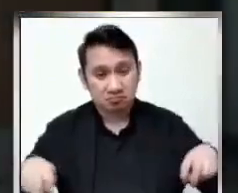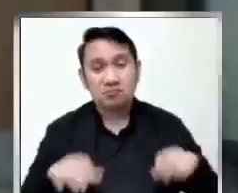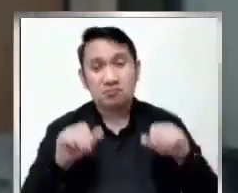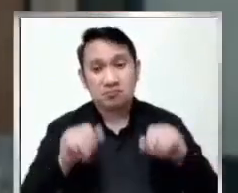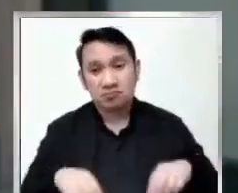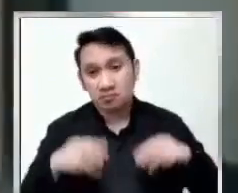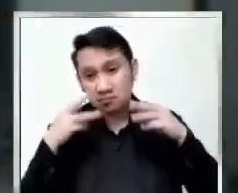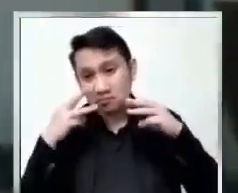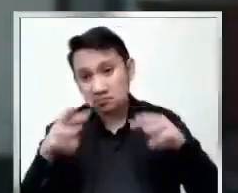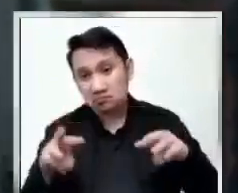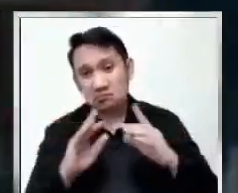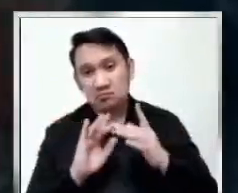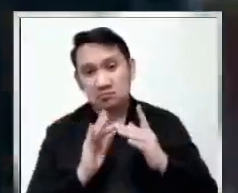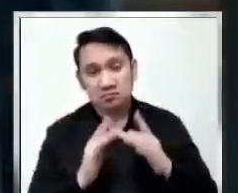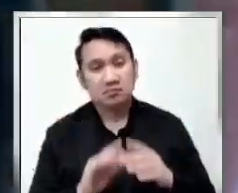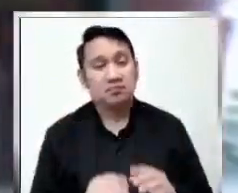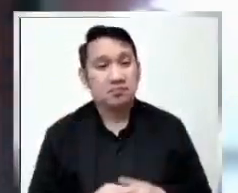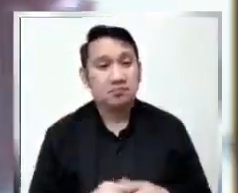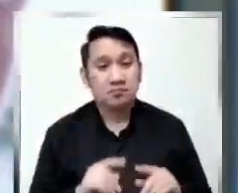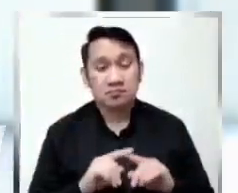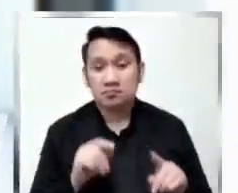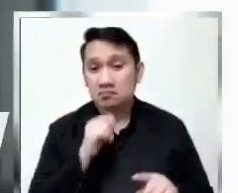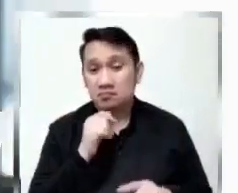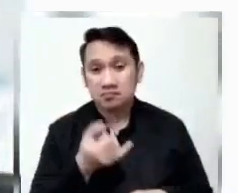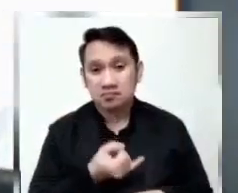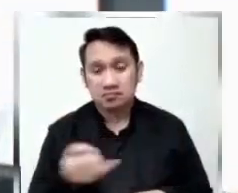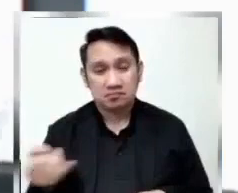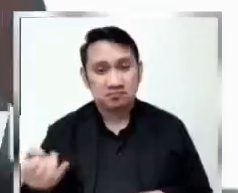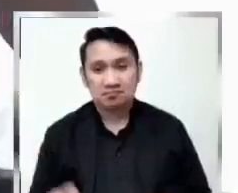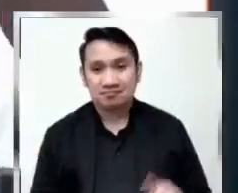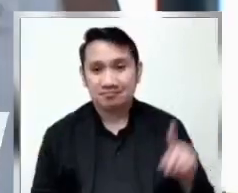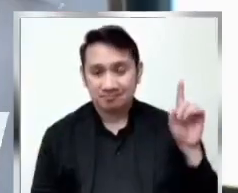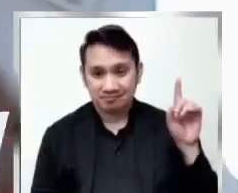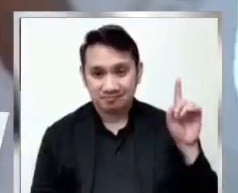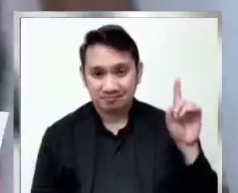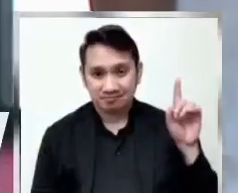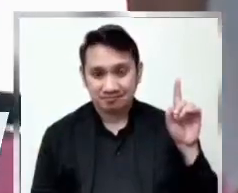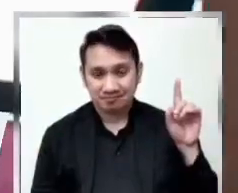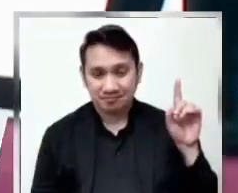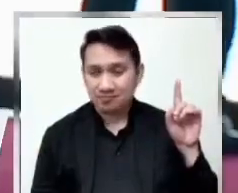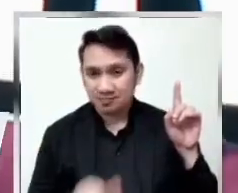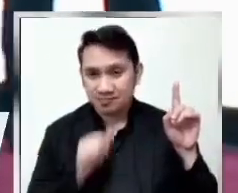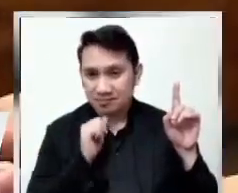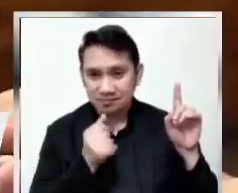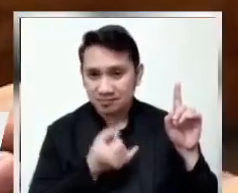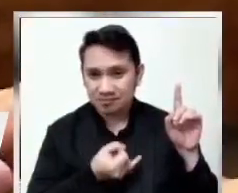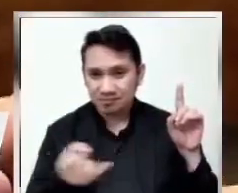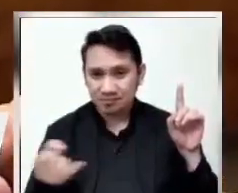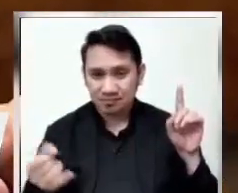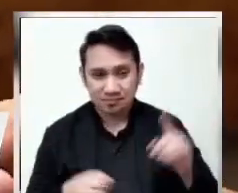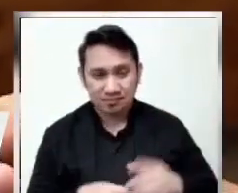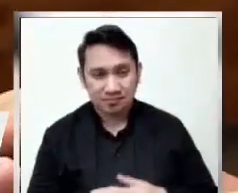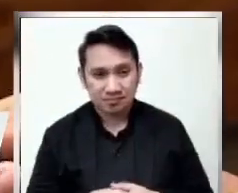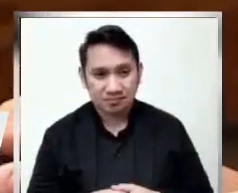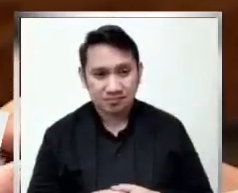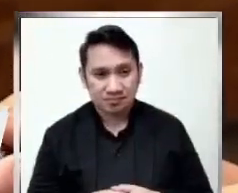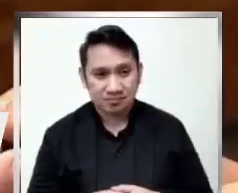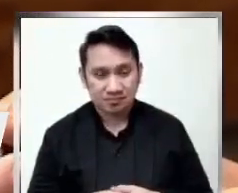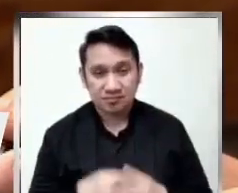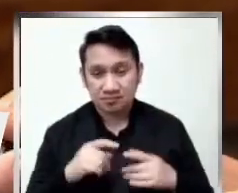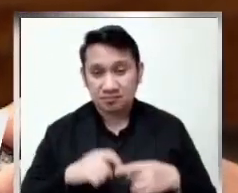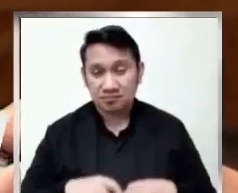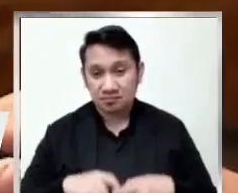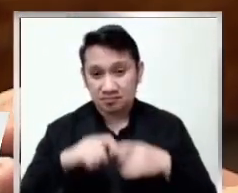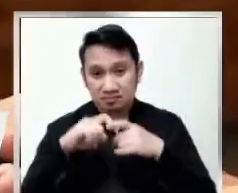online. Pero di imbitado si suspended Negros Oriental Representative Arnolfo Teves Jr. He has been suspended, no,